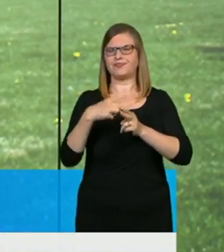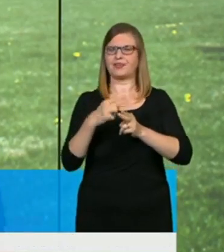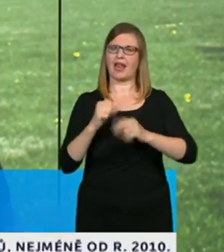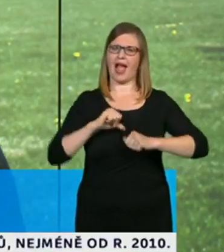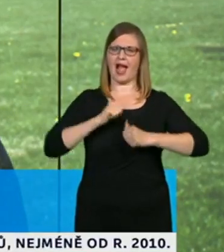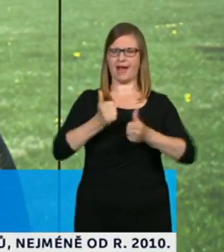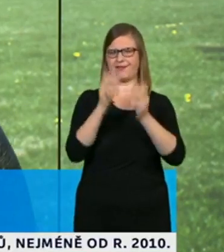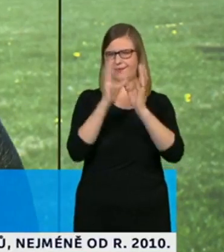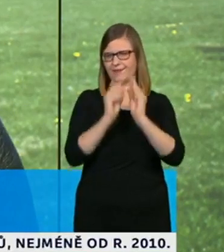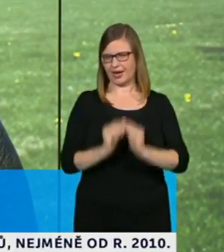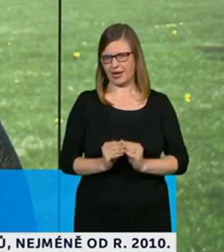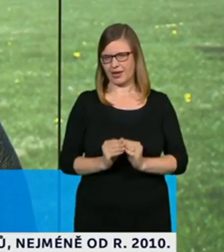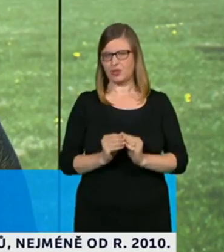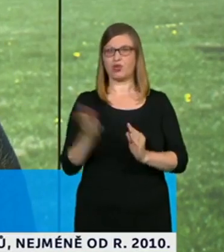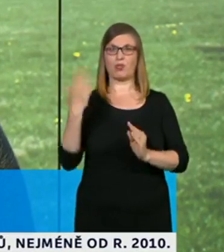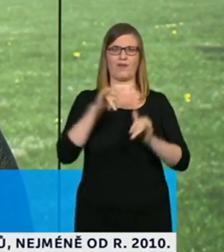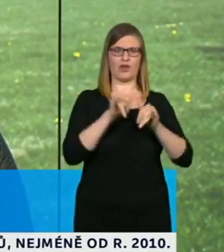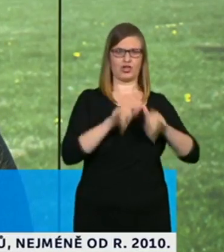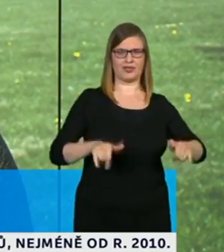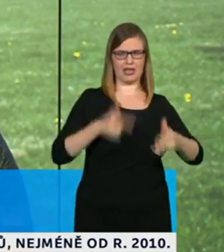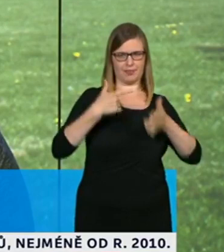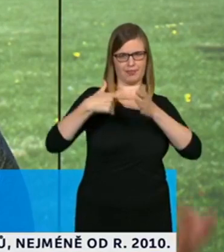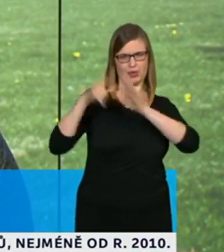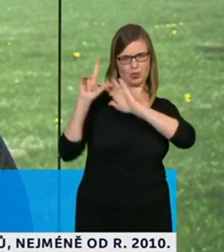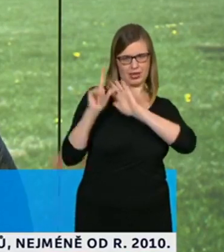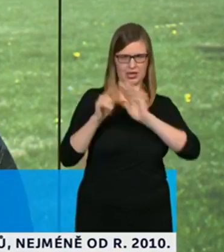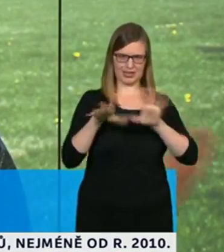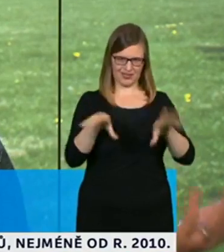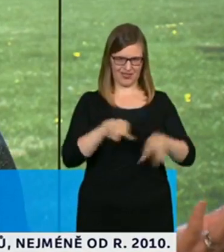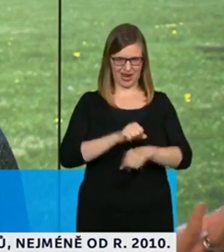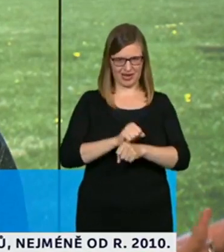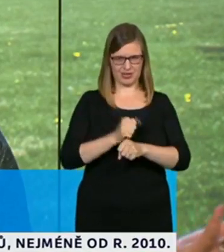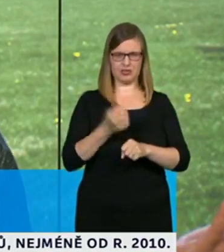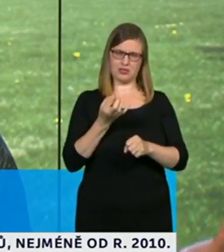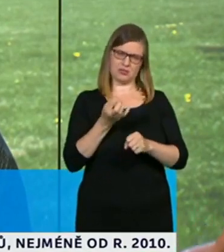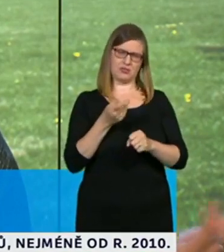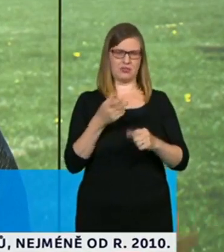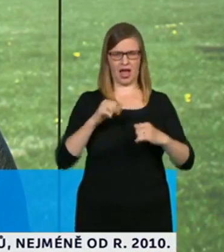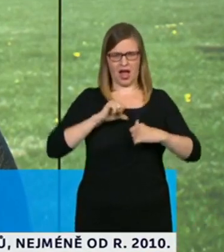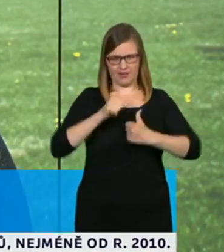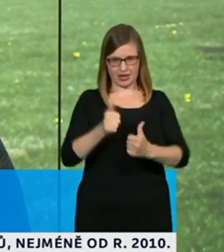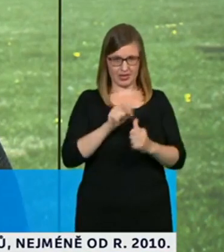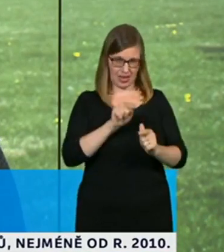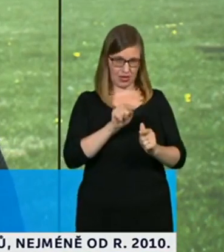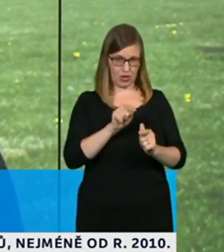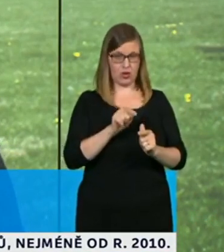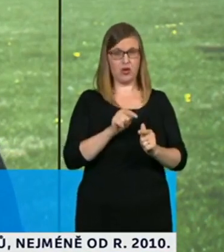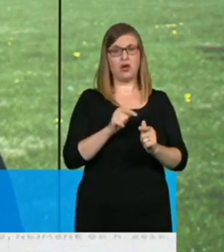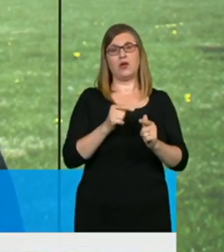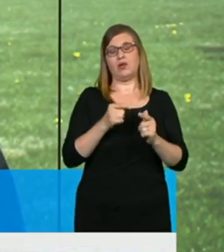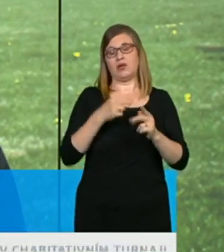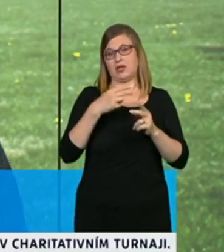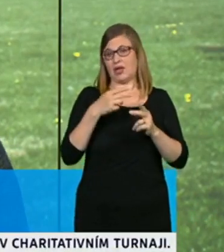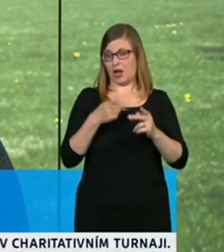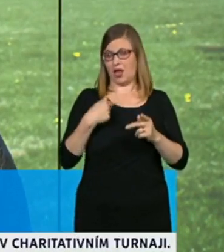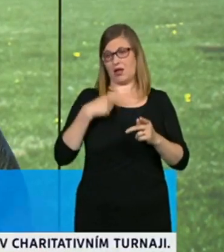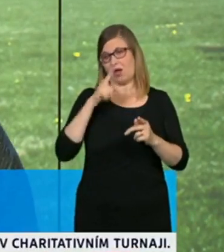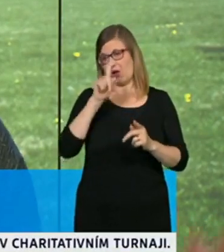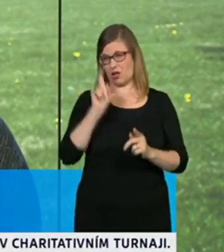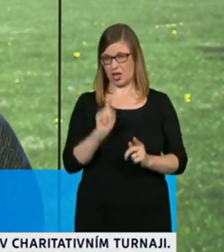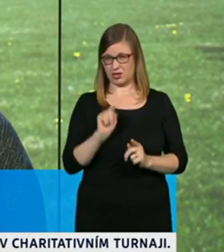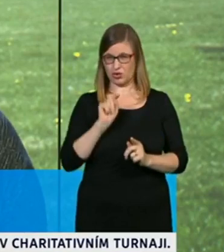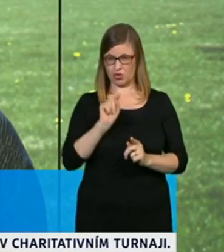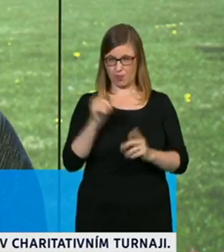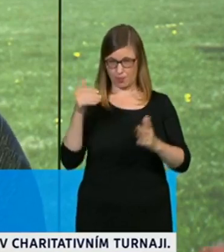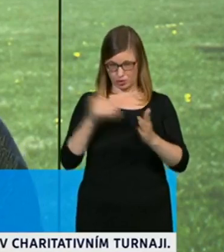čtvrtek, což je nový pohled na věc. Otázka je, zda potřebujeme takový pozměňovací návrh, protože de facto